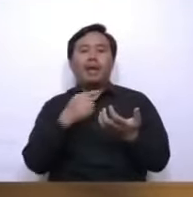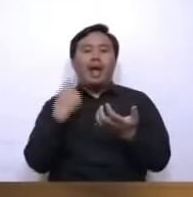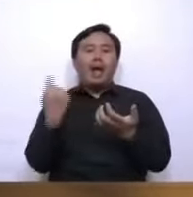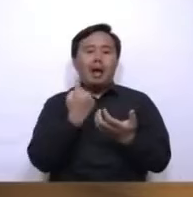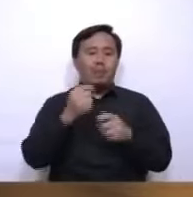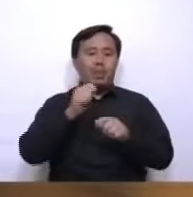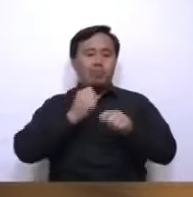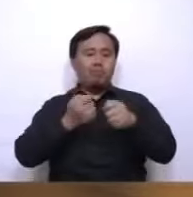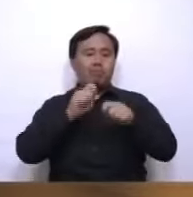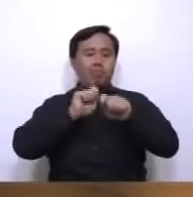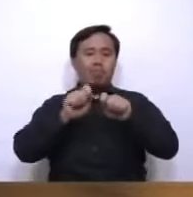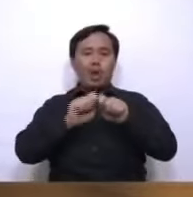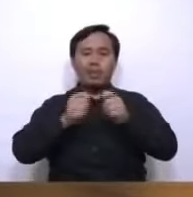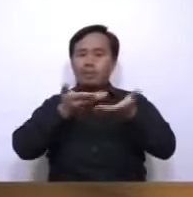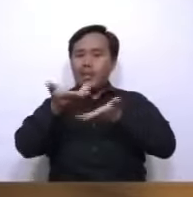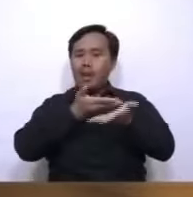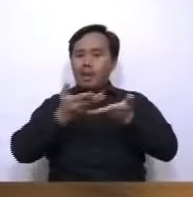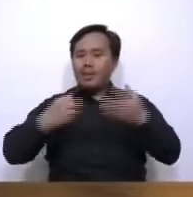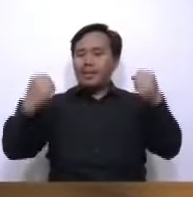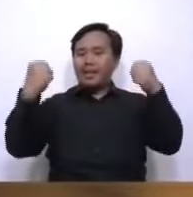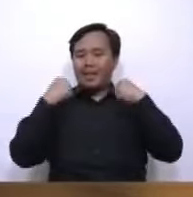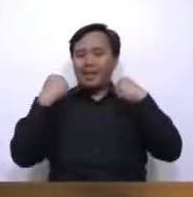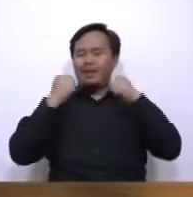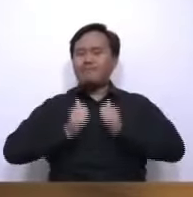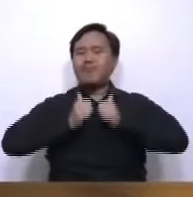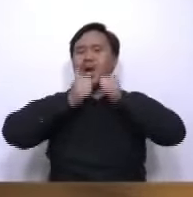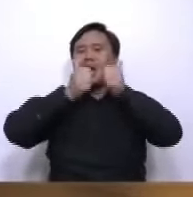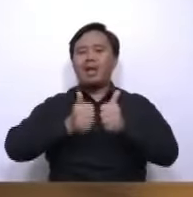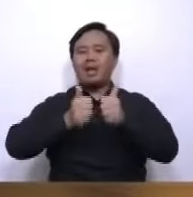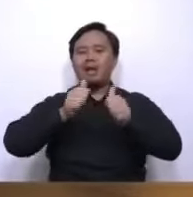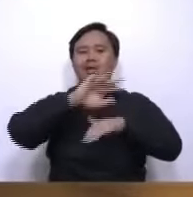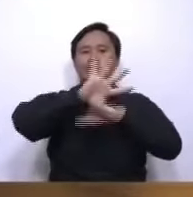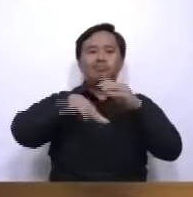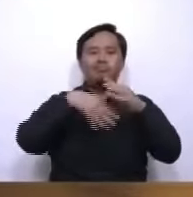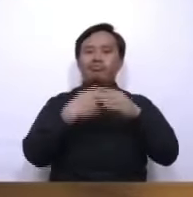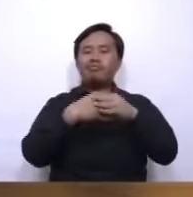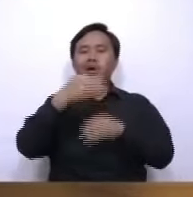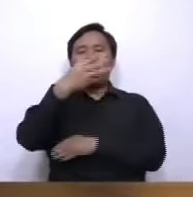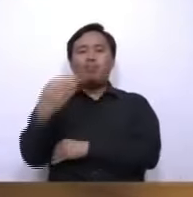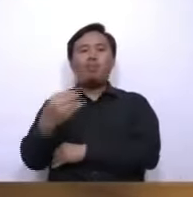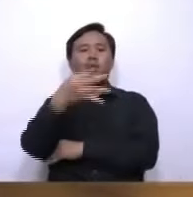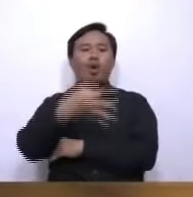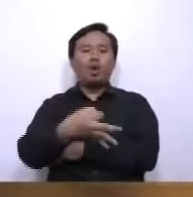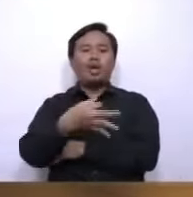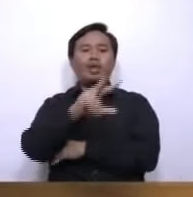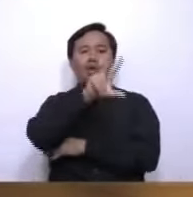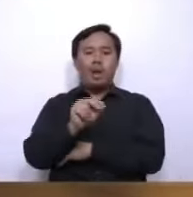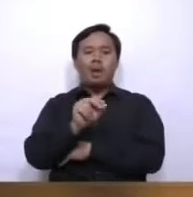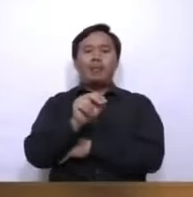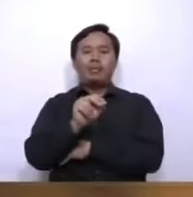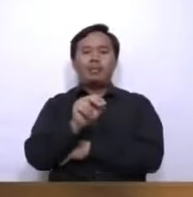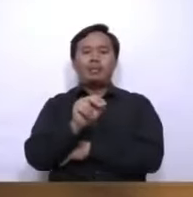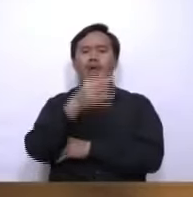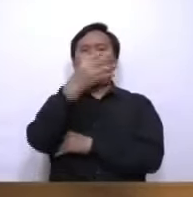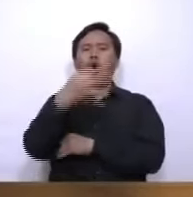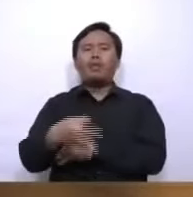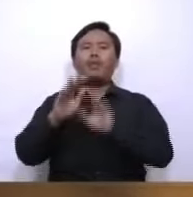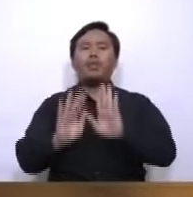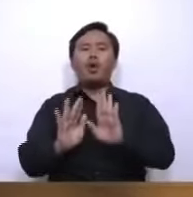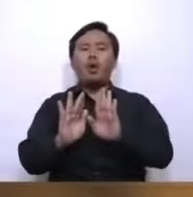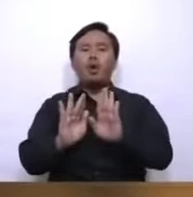membuat layanan kesehatan yang baik di seluruh kabupaten kota, tidak hanya di